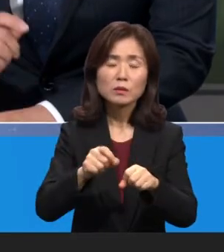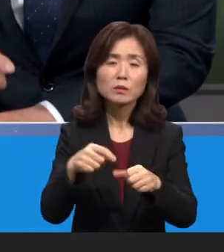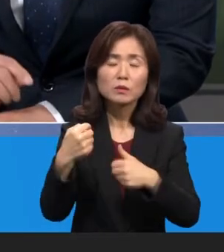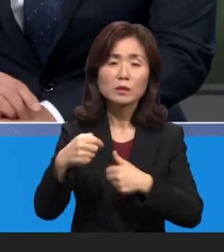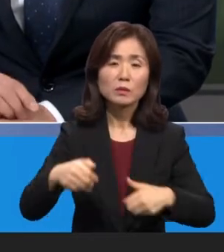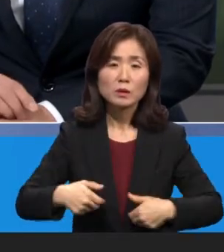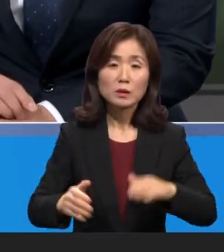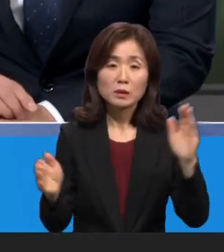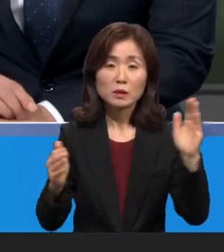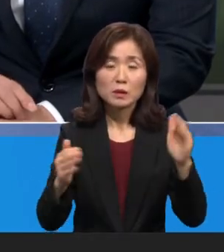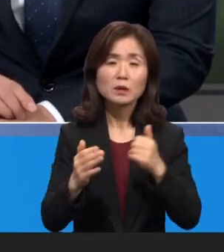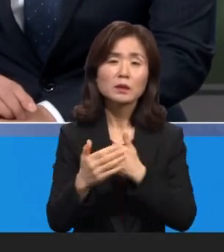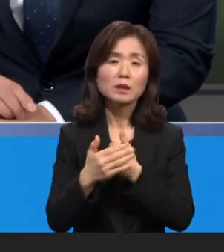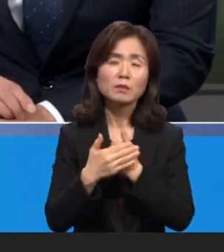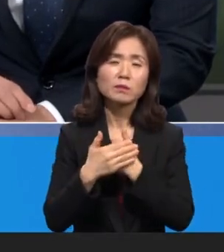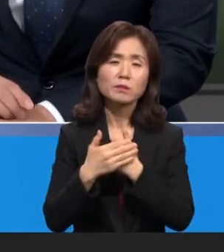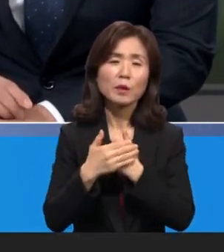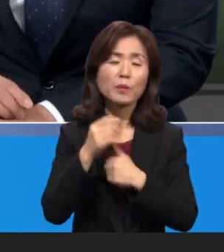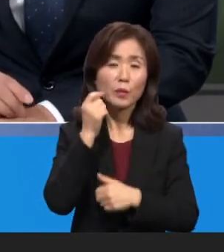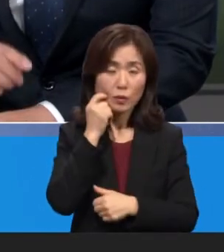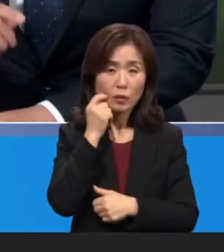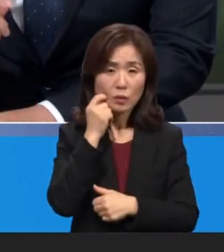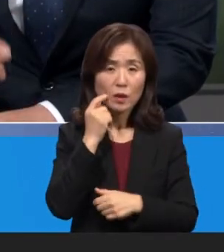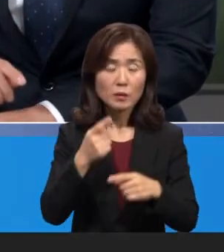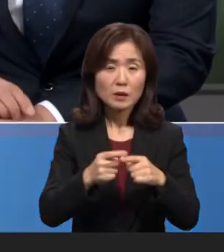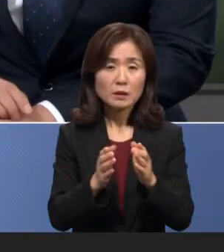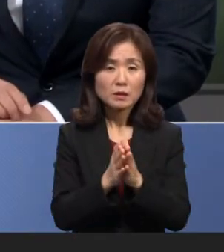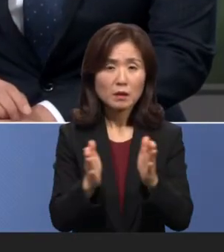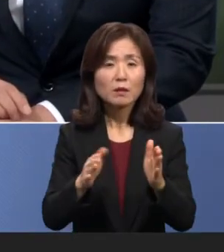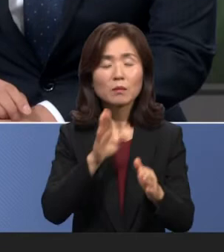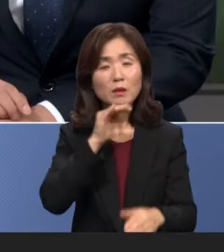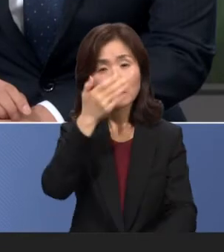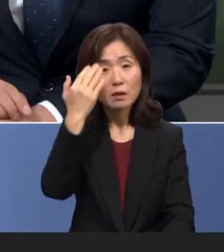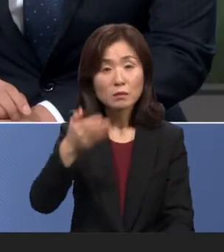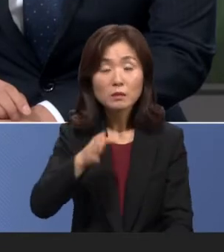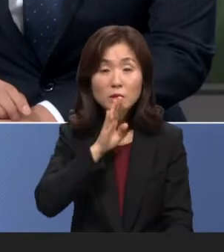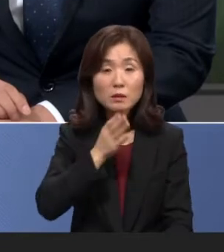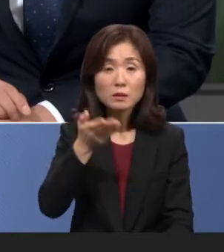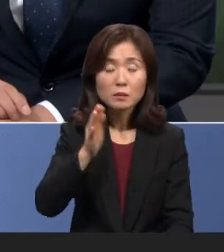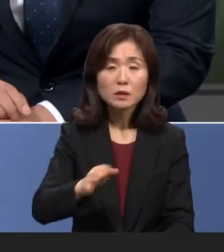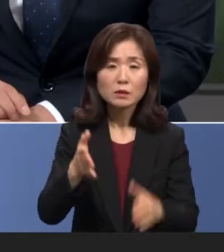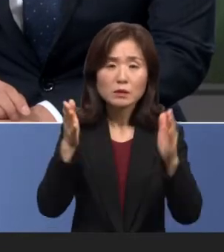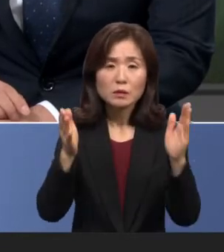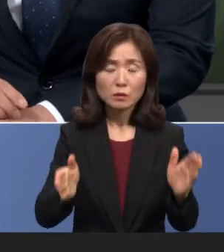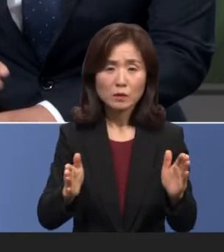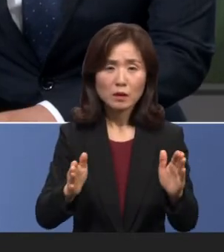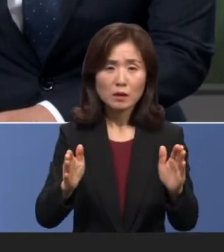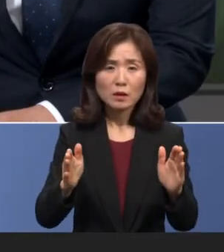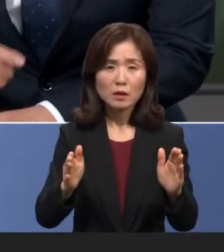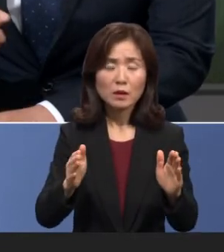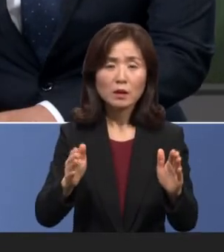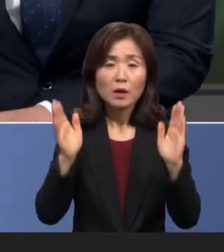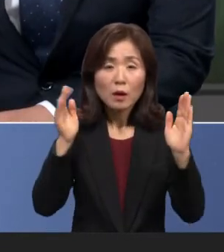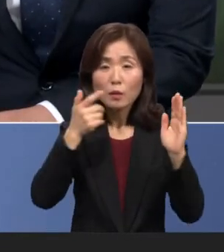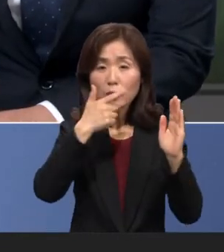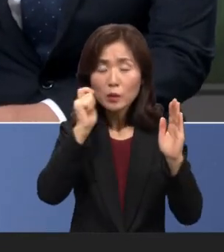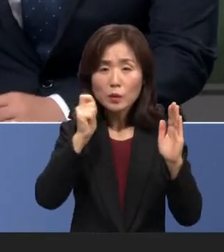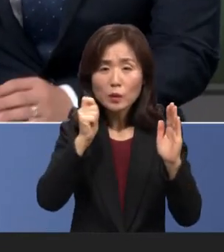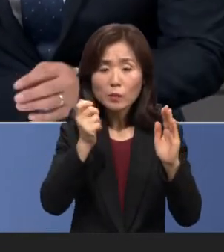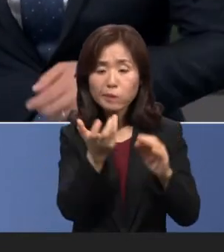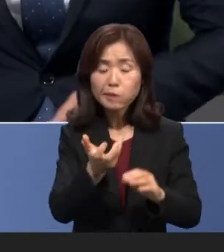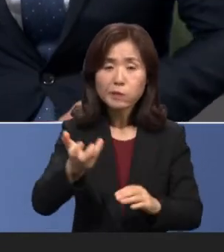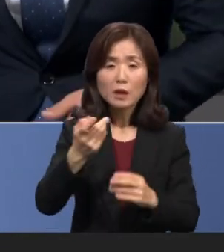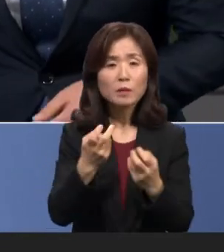들이 학습지원 에 못 받은 겁니다 평가가 달 시작되는 건 다행이지만 그 동안 떨어진 학업 역량을 어떻게 다시 끌어올리지 에 대한